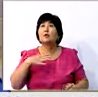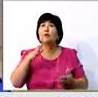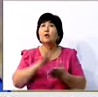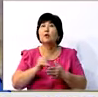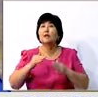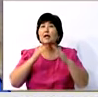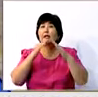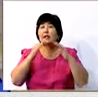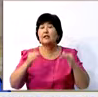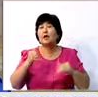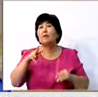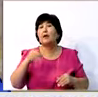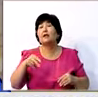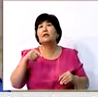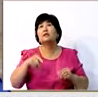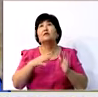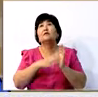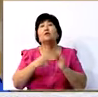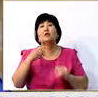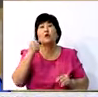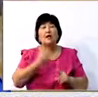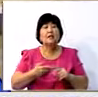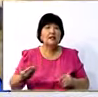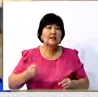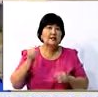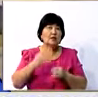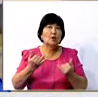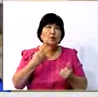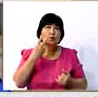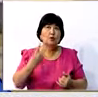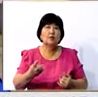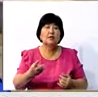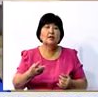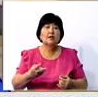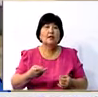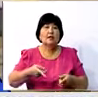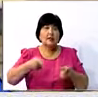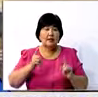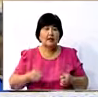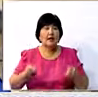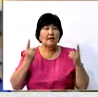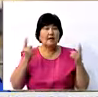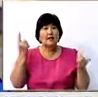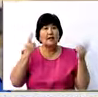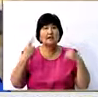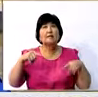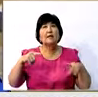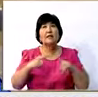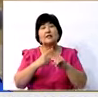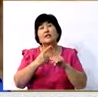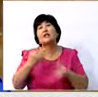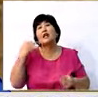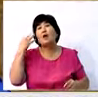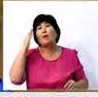обрушении крыши в мае 2002 года. Теперь жители столицы и гости могут увидеть это великое творение инженерной